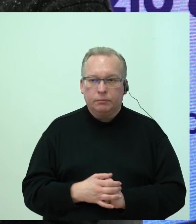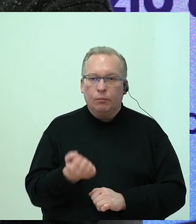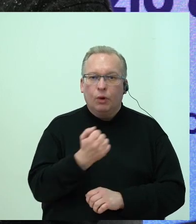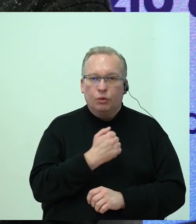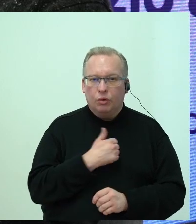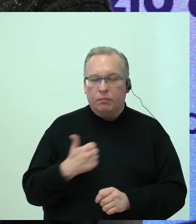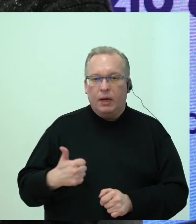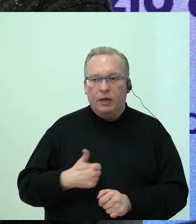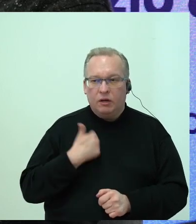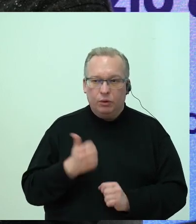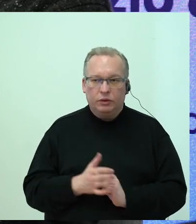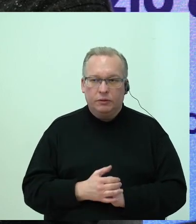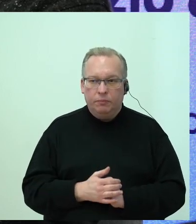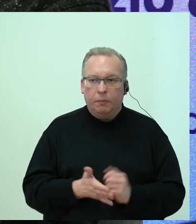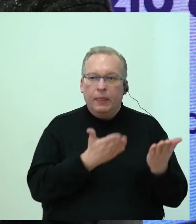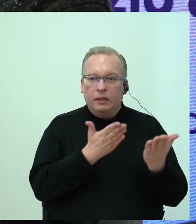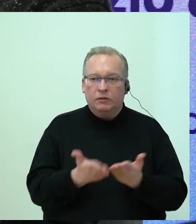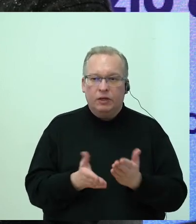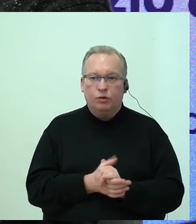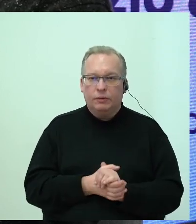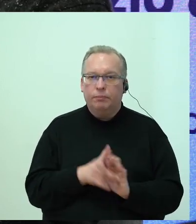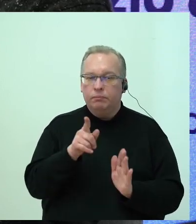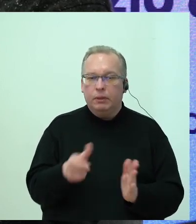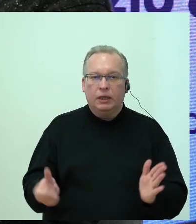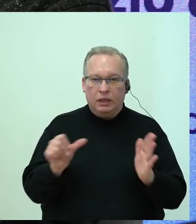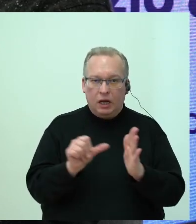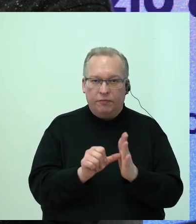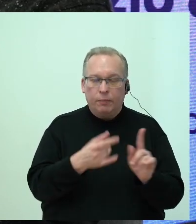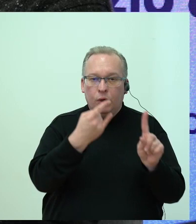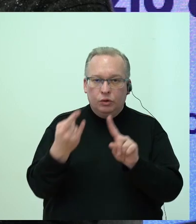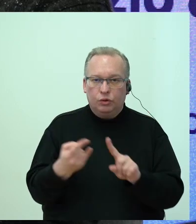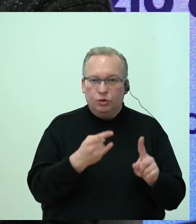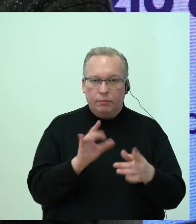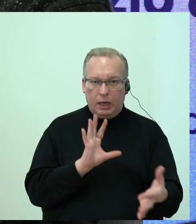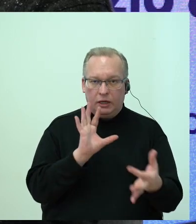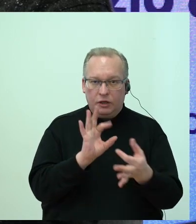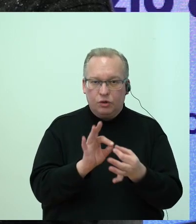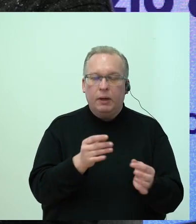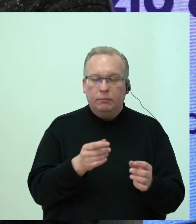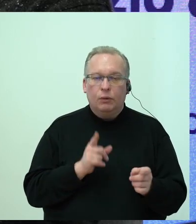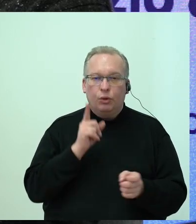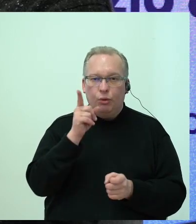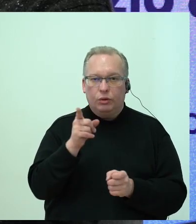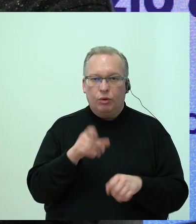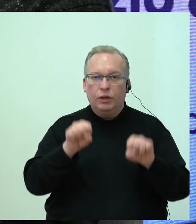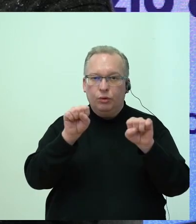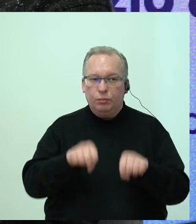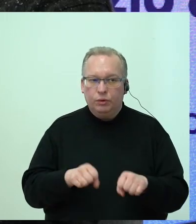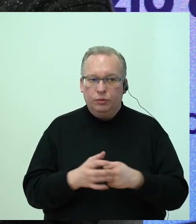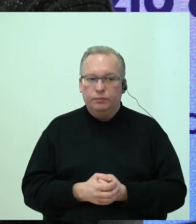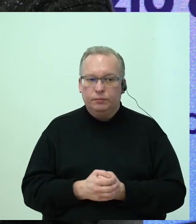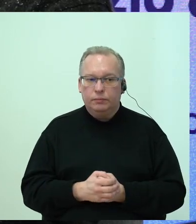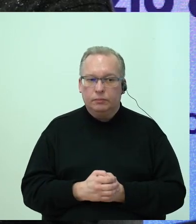turime garbius svečius, jie dalyvaus Zoom ryšiu, reiškia, dalyvaus nuotoliniu būdu.